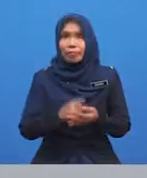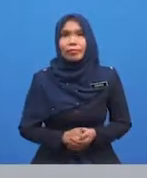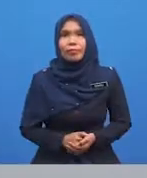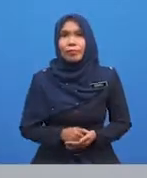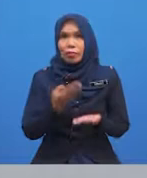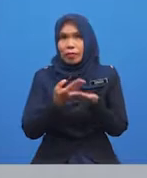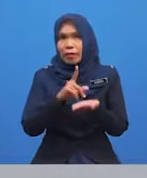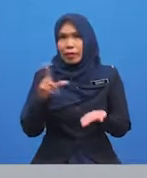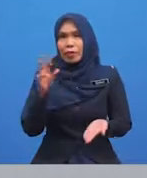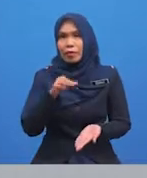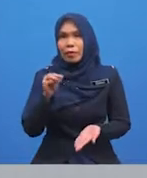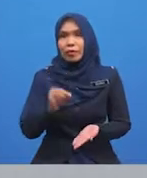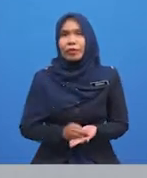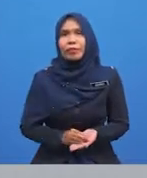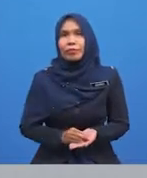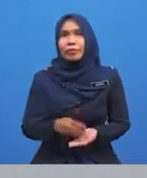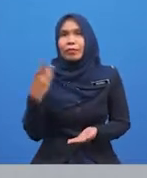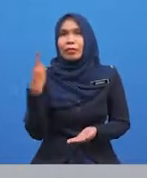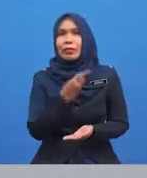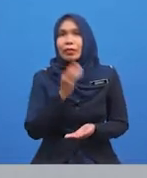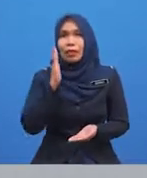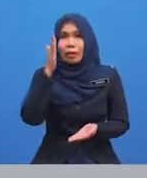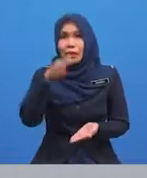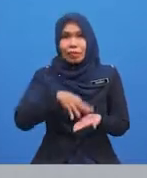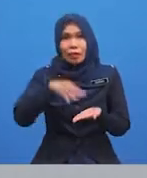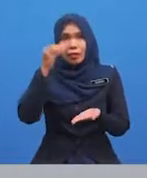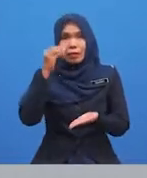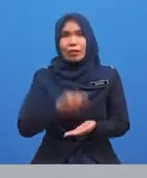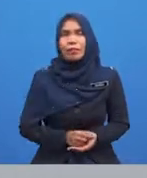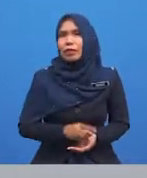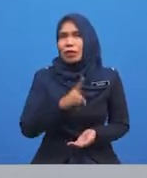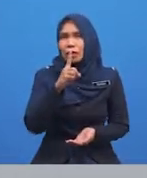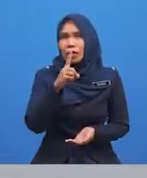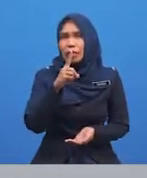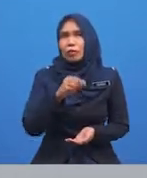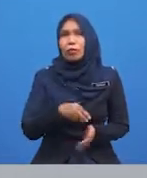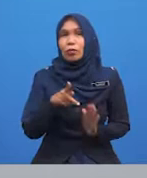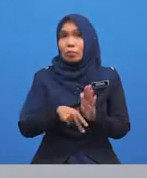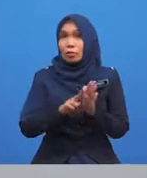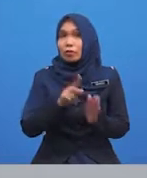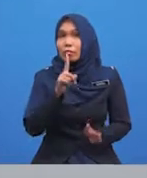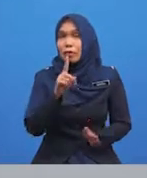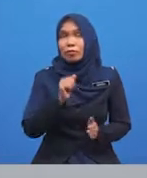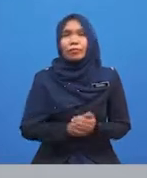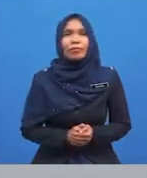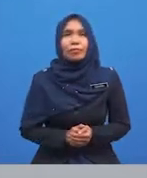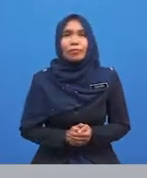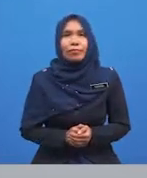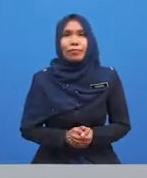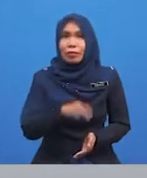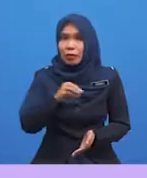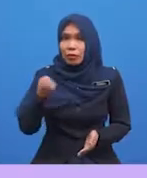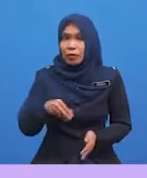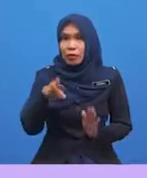Baiklah murid-murid, kita akan pelajari satu persatu taburan penduduk di Malaysia. Kita lihat